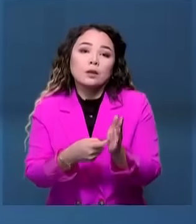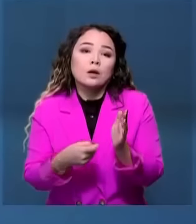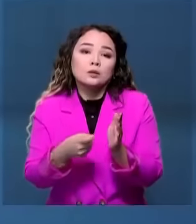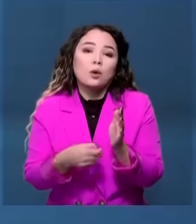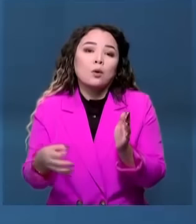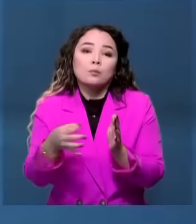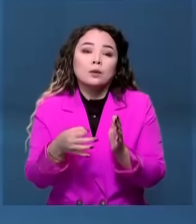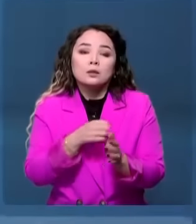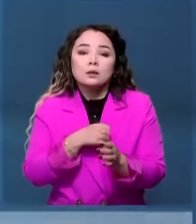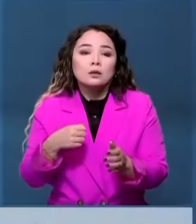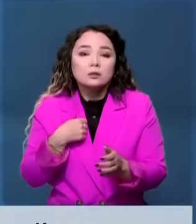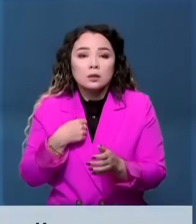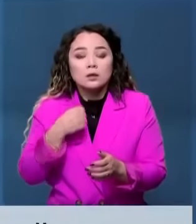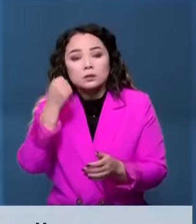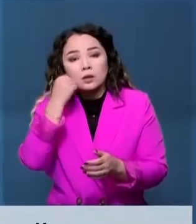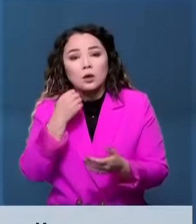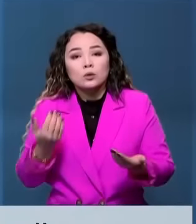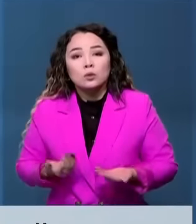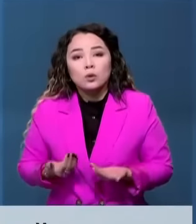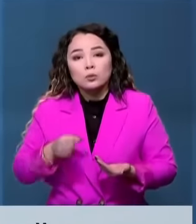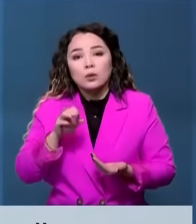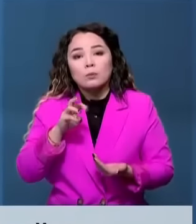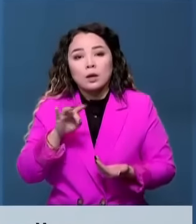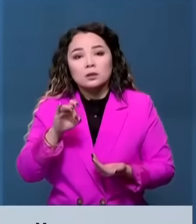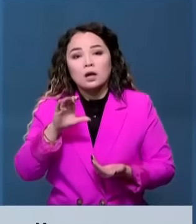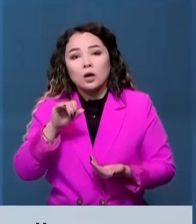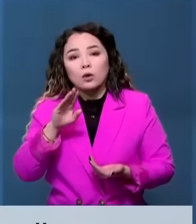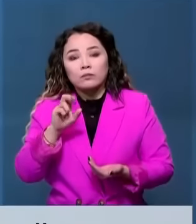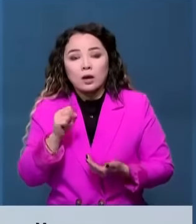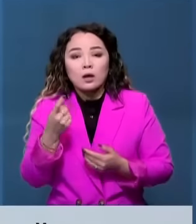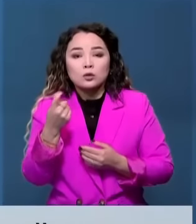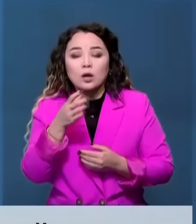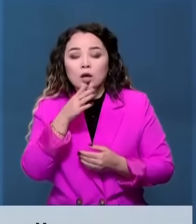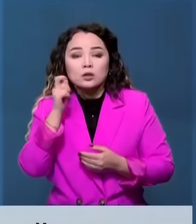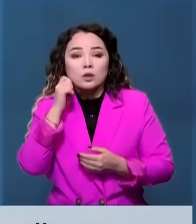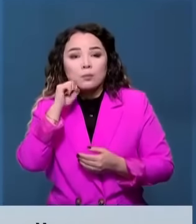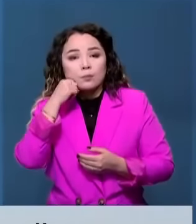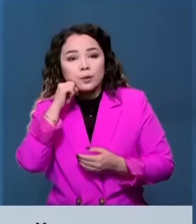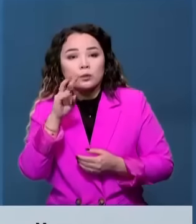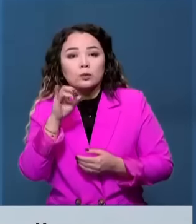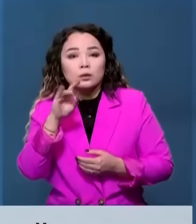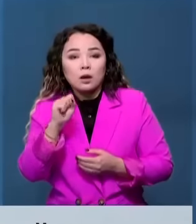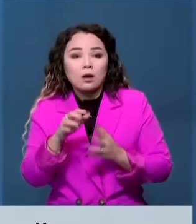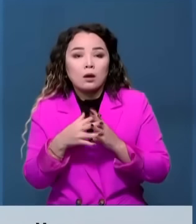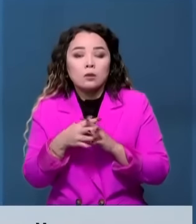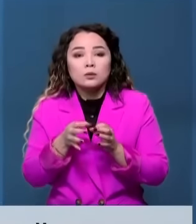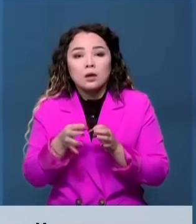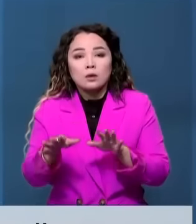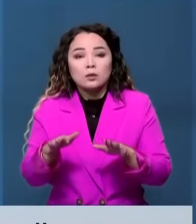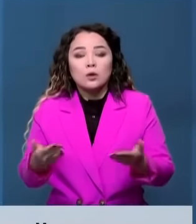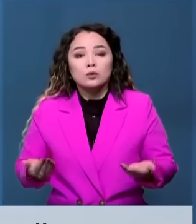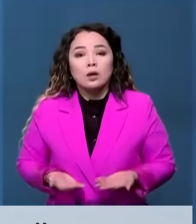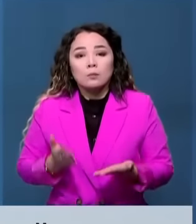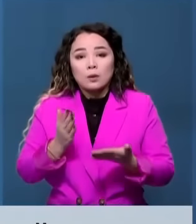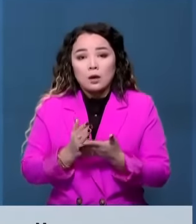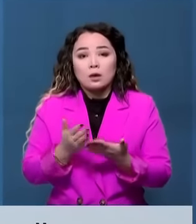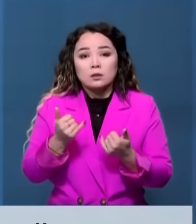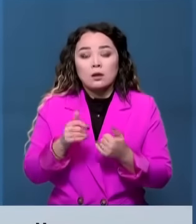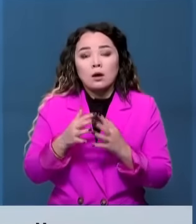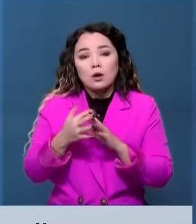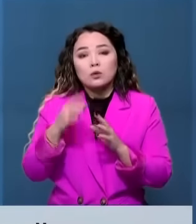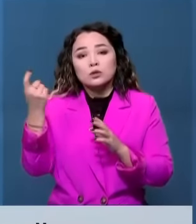Қарағанды облысының ең қарт тұрғындарының бірі Тұмар Асқақова. Жасы 100-ден асқан әже Нұра ауданының Кертінді ауылында тұрады. Ұзақ жылдар